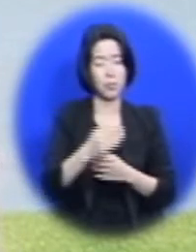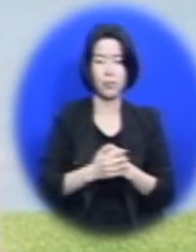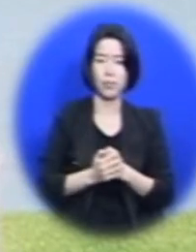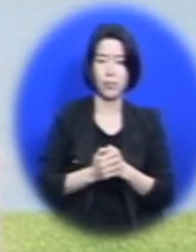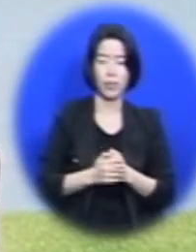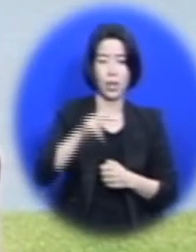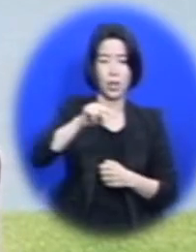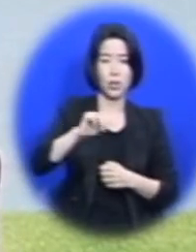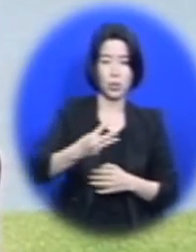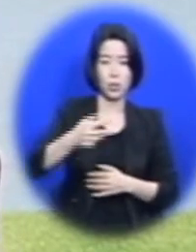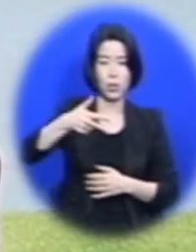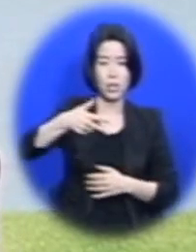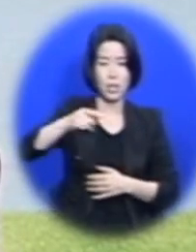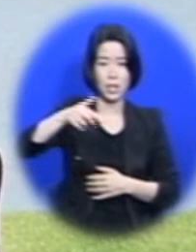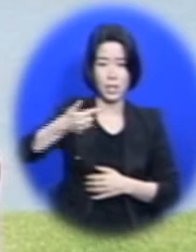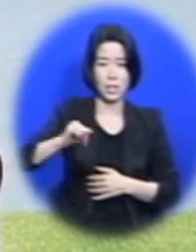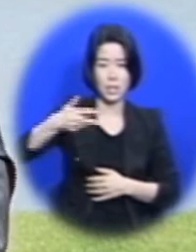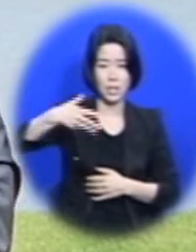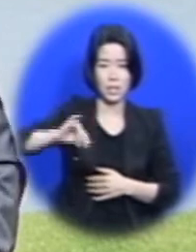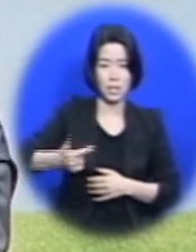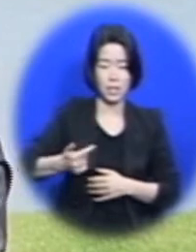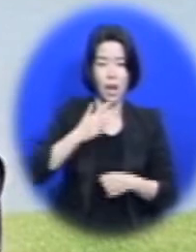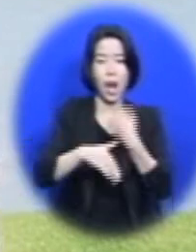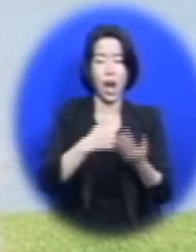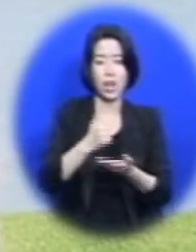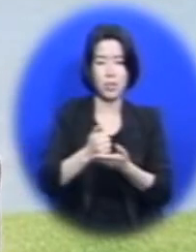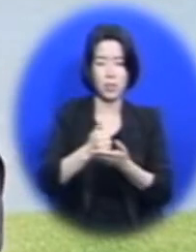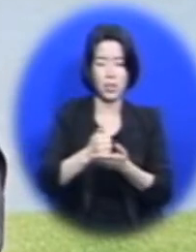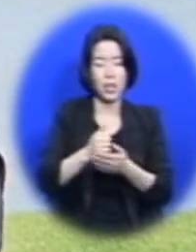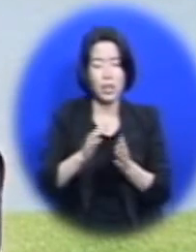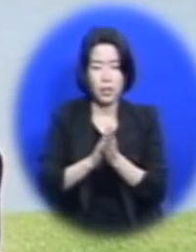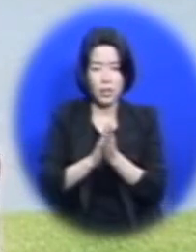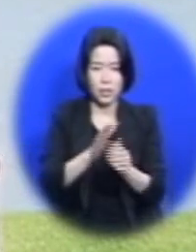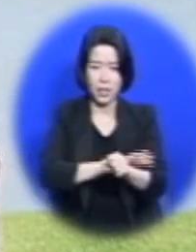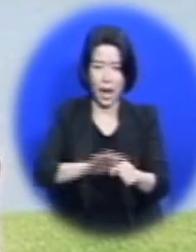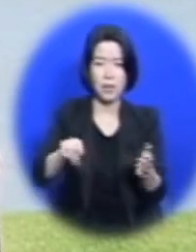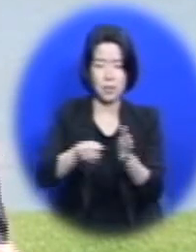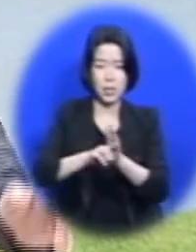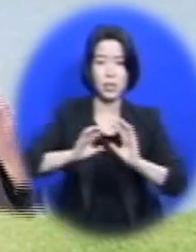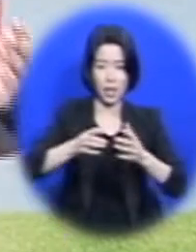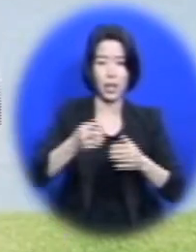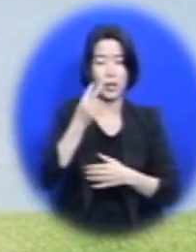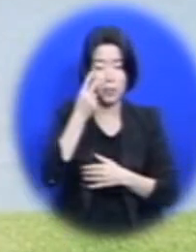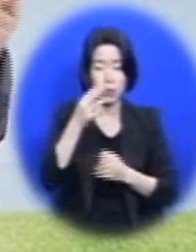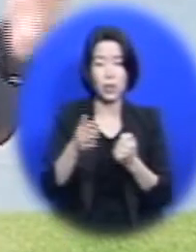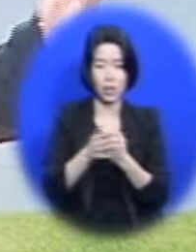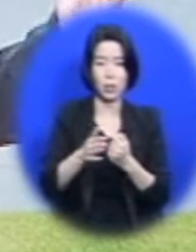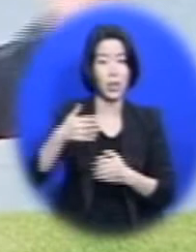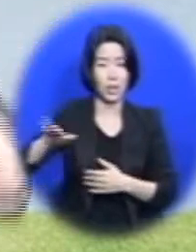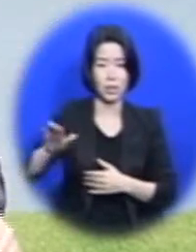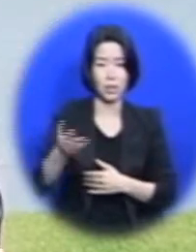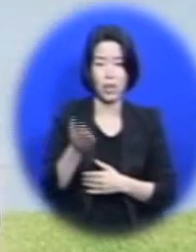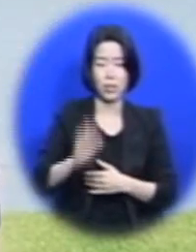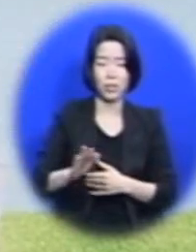이 솔제니친이 하나님을 잘 믿는 나라라고 해서 미국에 갔던 거예요. 미국은 하나님 믿는